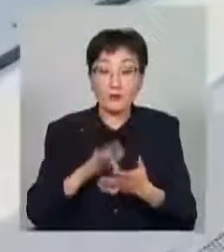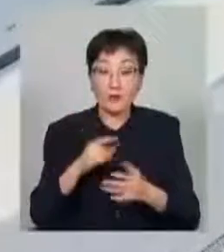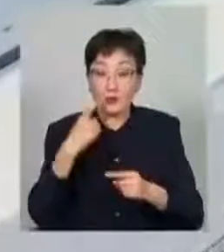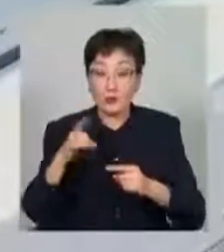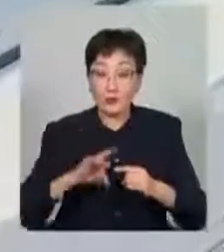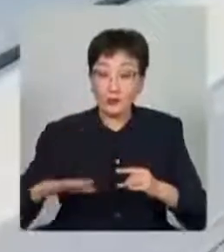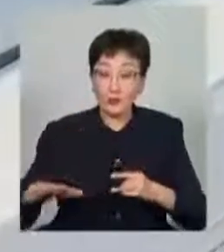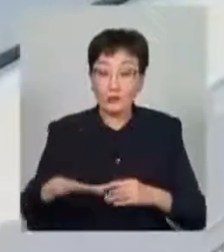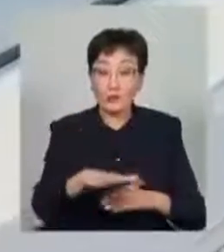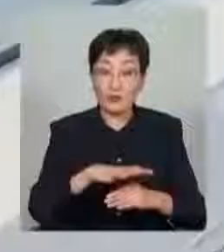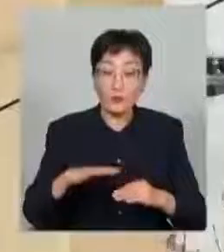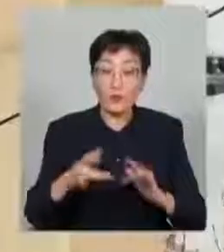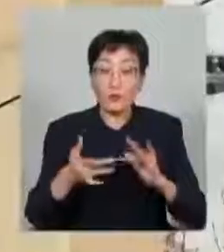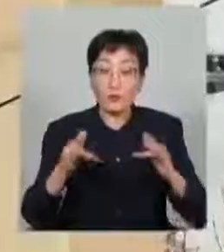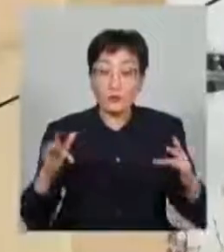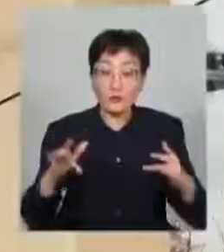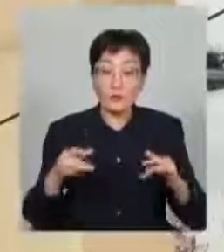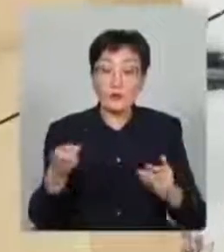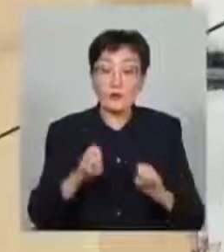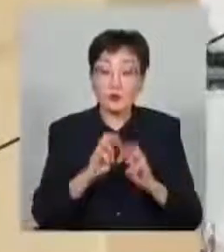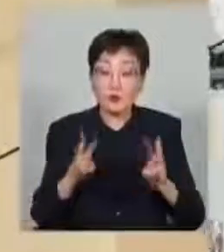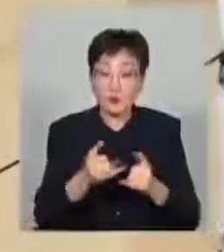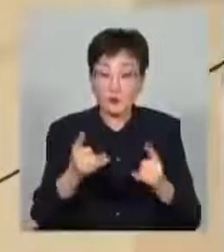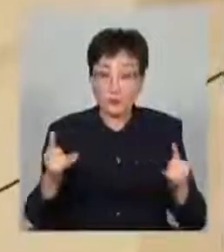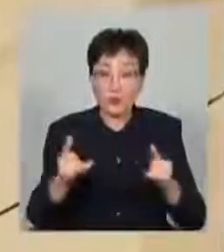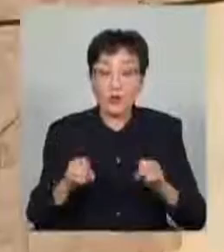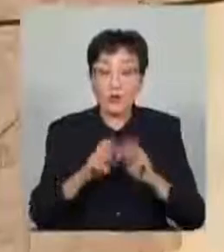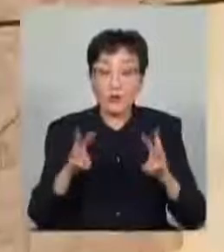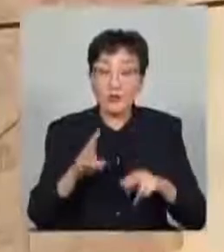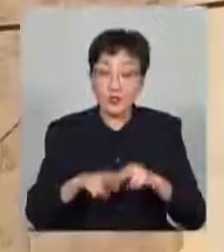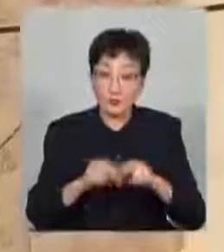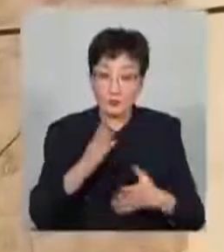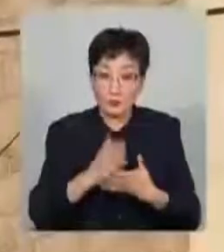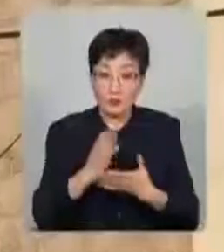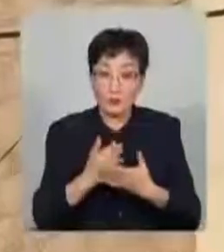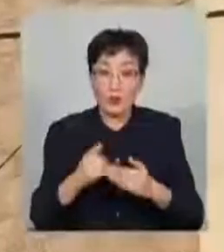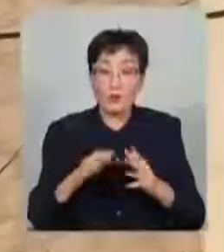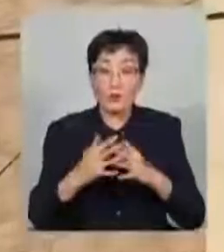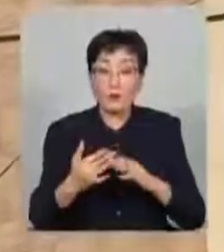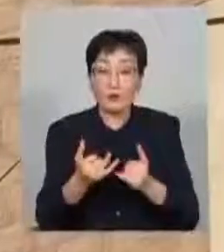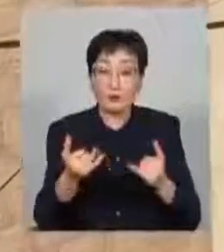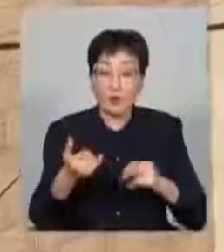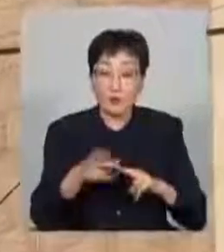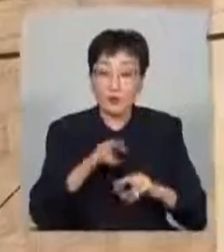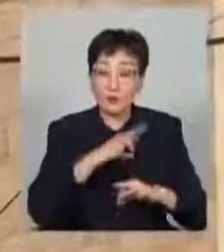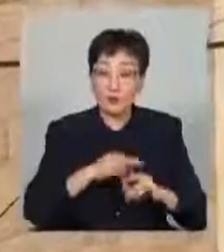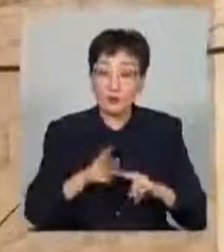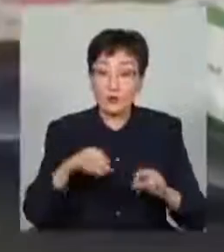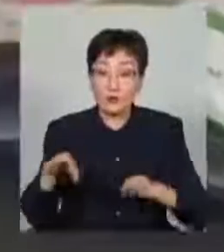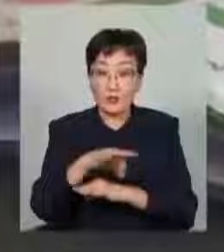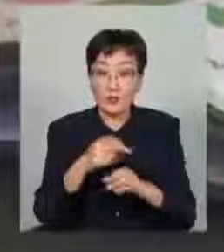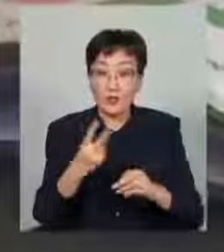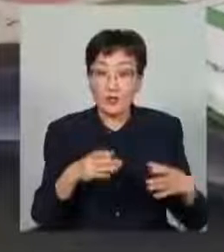шалғай жатқан шағын аудандарды сымсыз жылдам интернетпен қамту үшін инфрақұрылым жасалып жатыр. Елді мекендер үшін өте тиімді бұл жоба